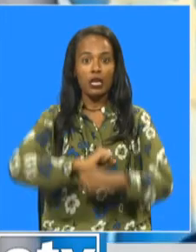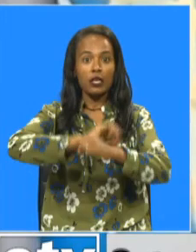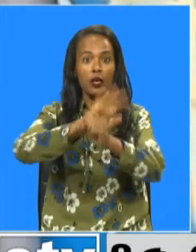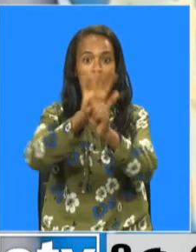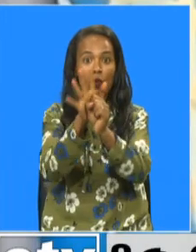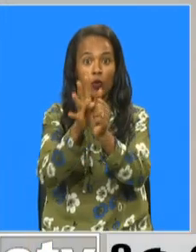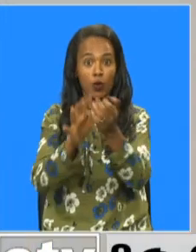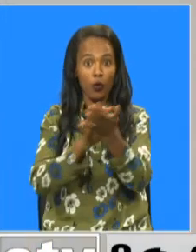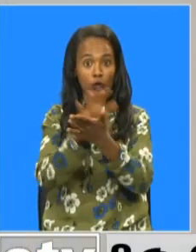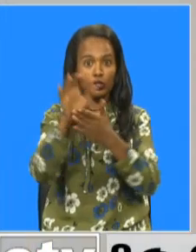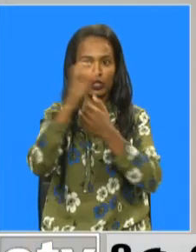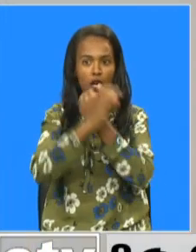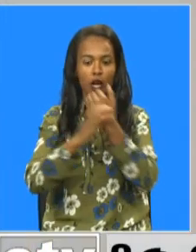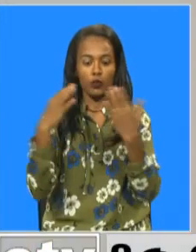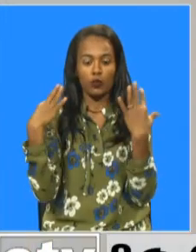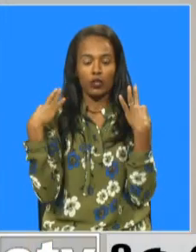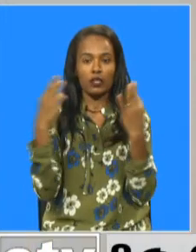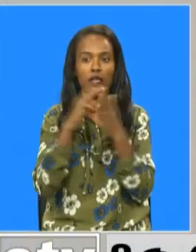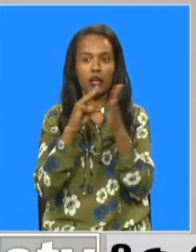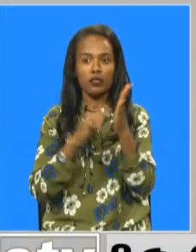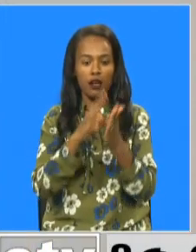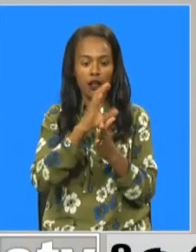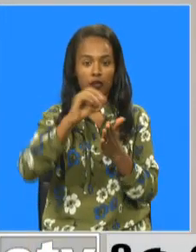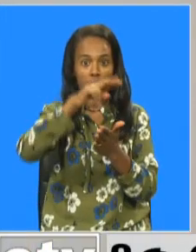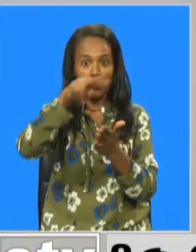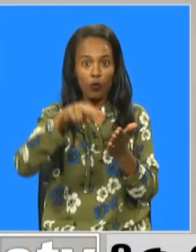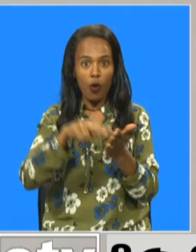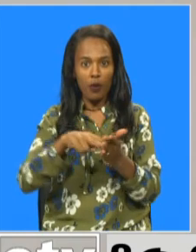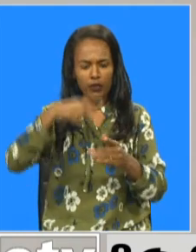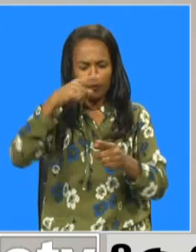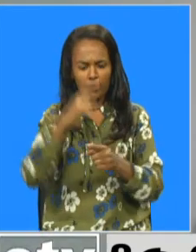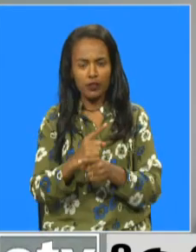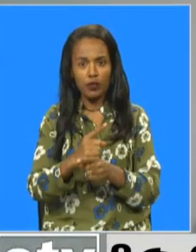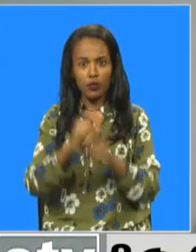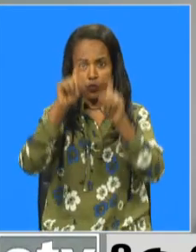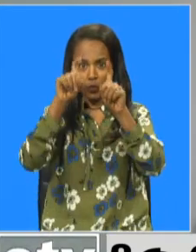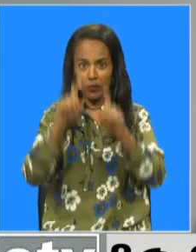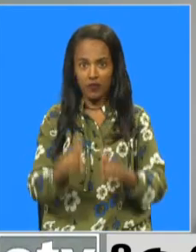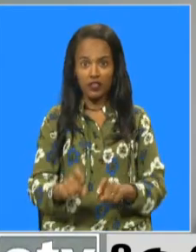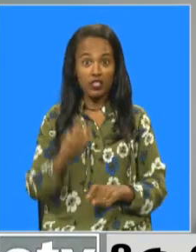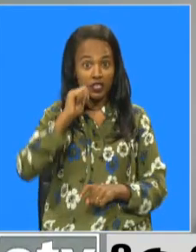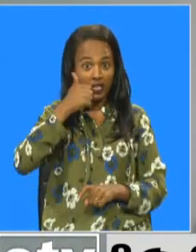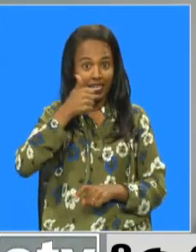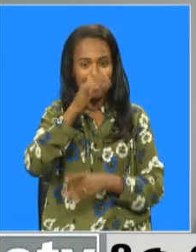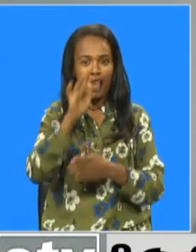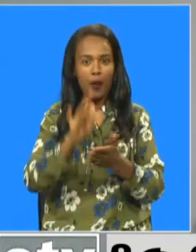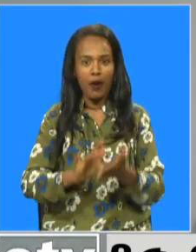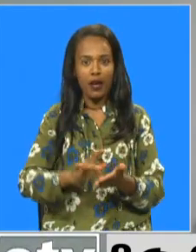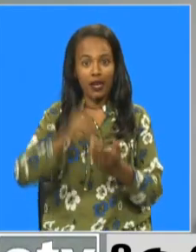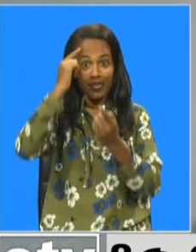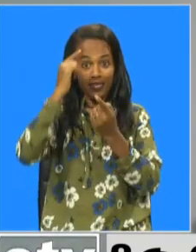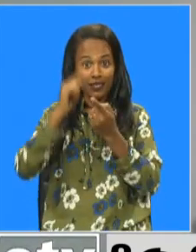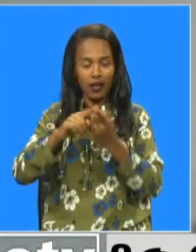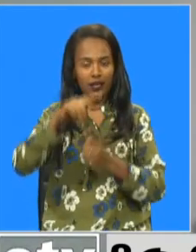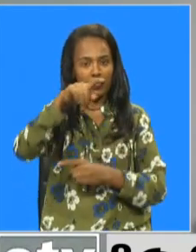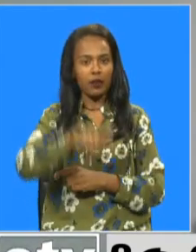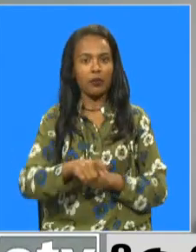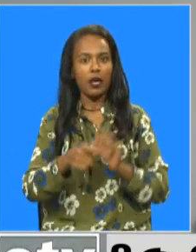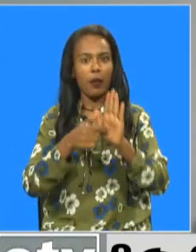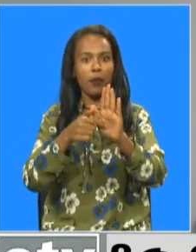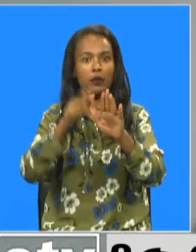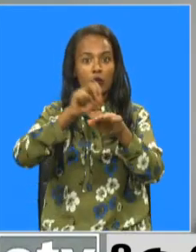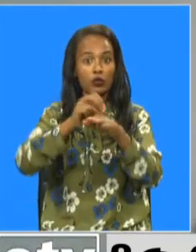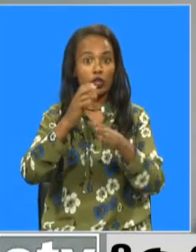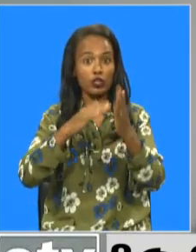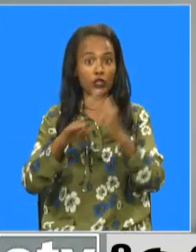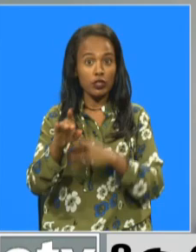የኮሮና ወረርሽኝ ያገሪቱን የጤና ስርዓትና ተቋማትን በአግባቡ በመፈተሽ ነገን ያማከለ ቅድ ሊታቀድ እንደሚገባ የሚያሳይ ወቅታዊ